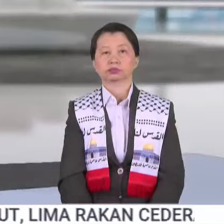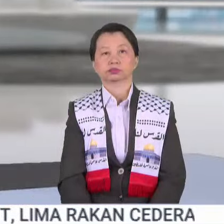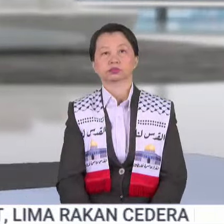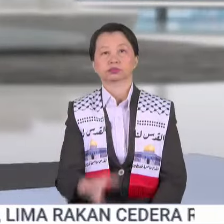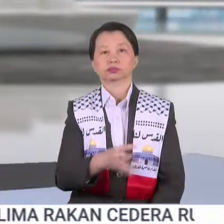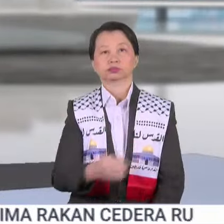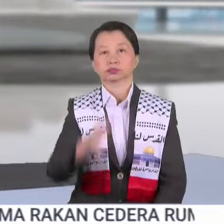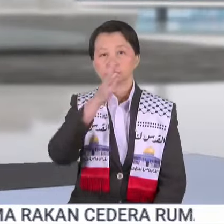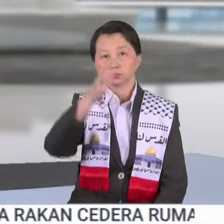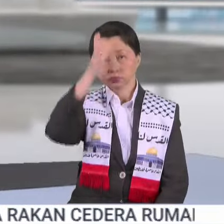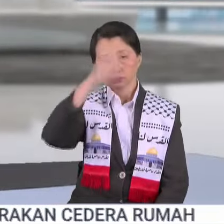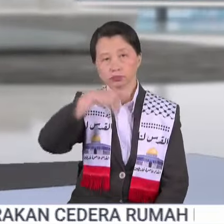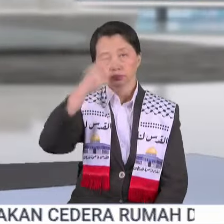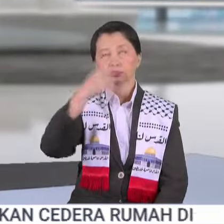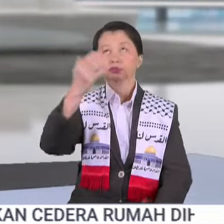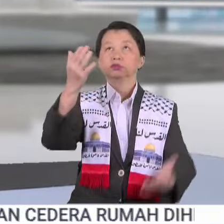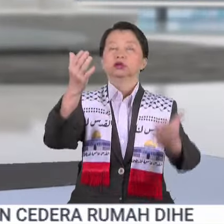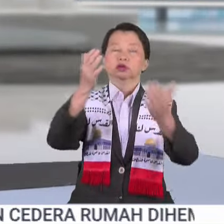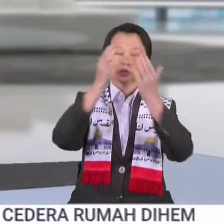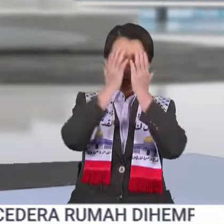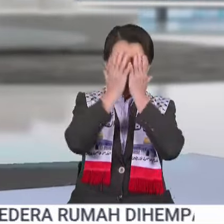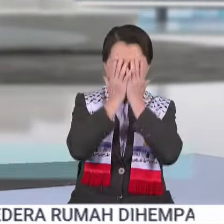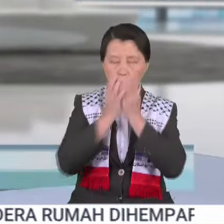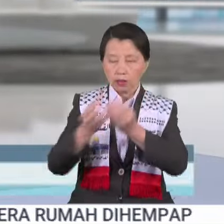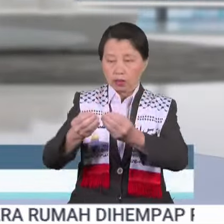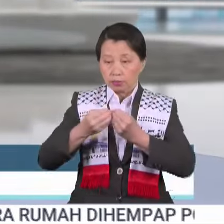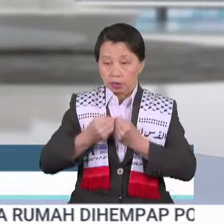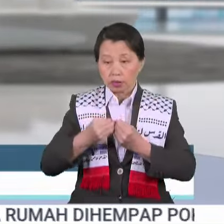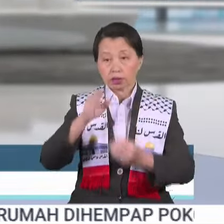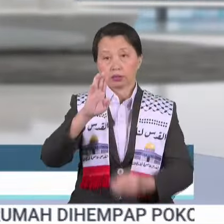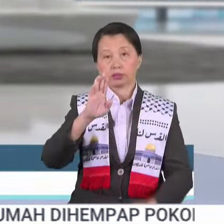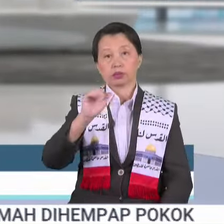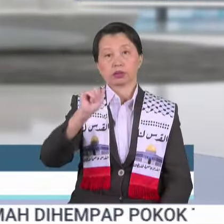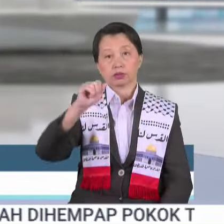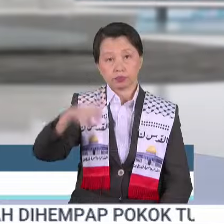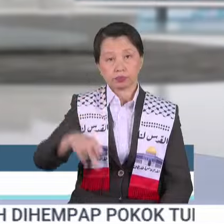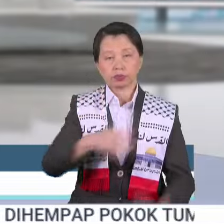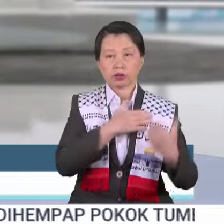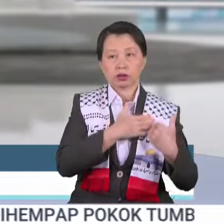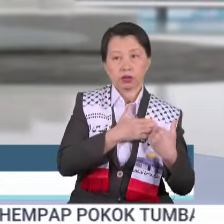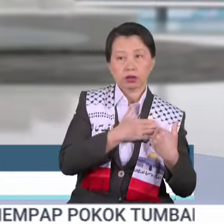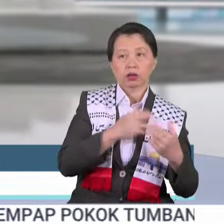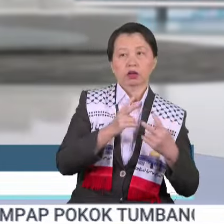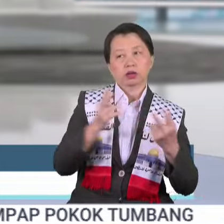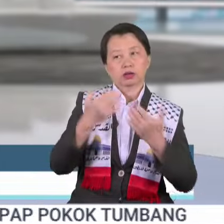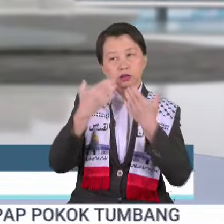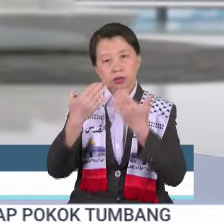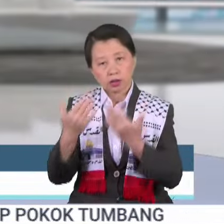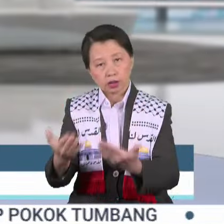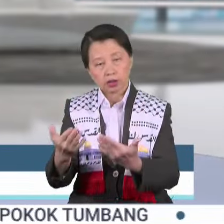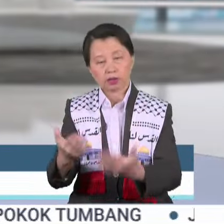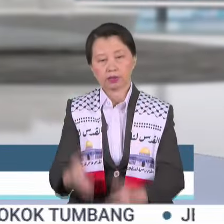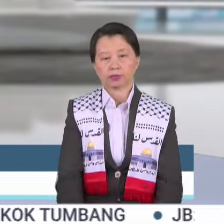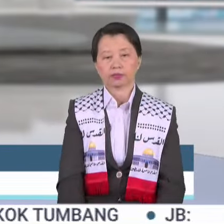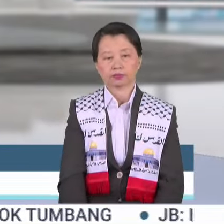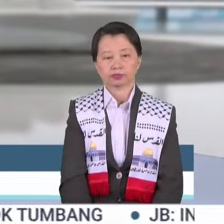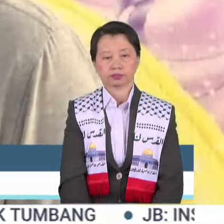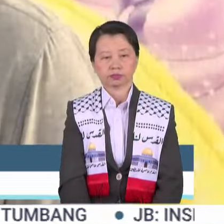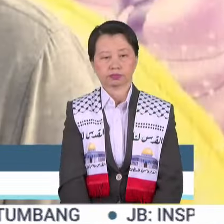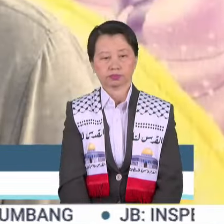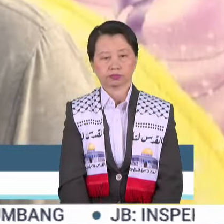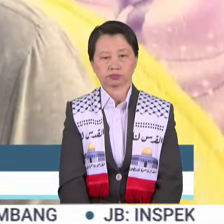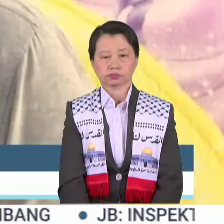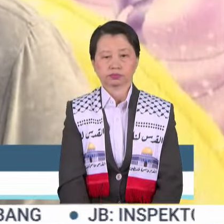Dalam pada itu, ibu bapa menzahirkan rasa syukur pemberian BAP meringankan beban dan amat dihargai mereka.